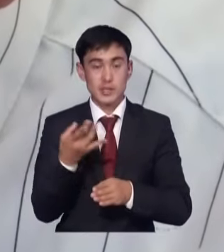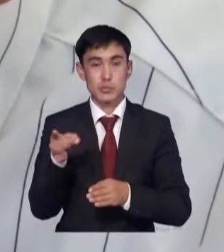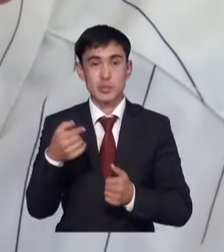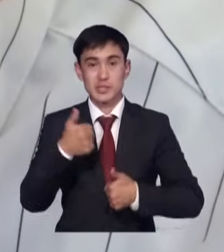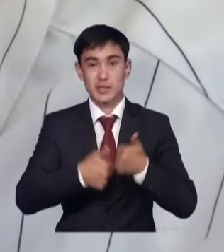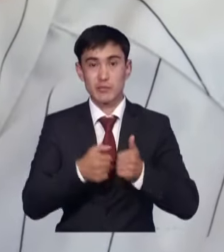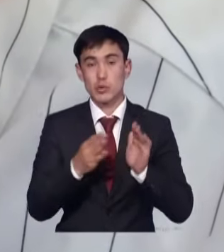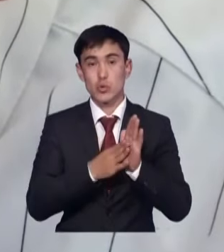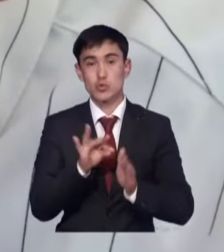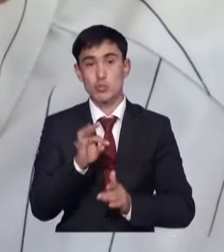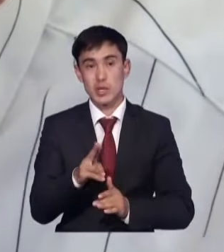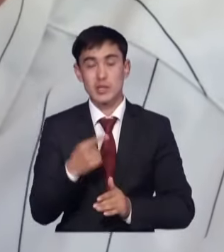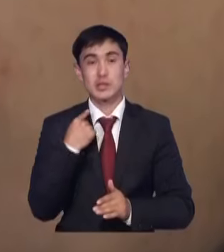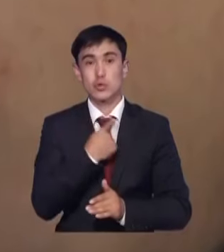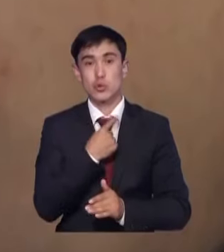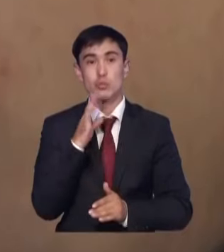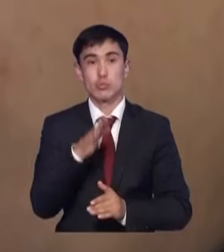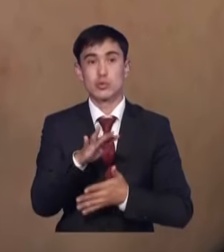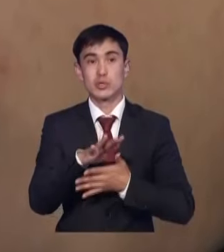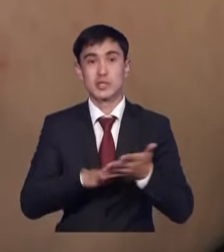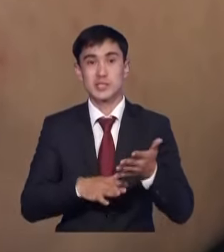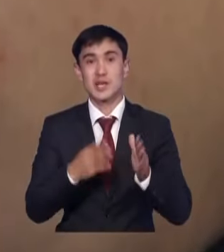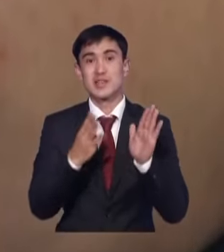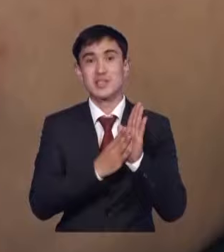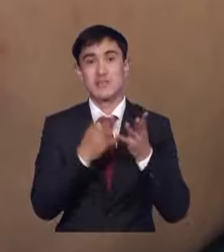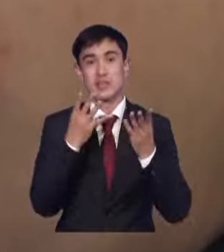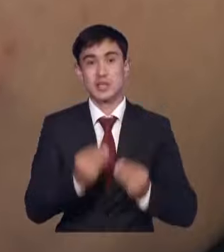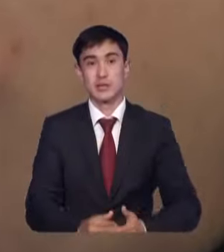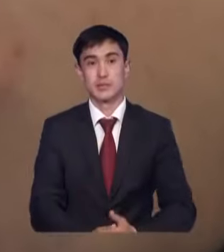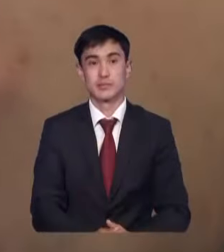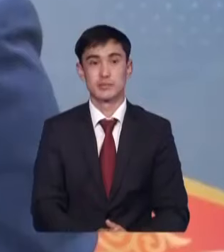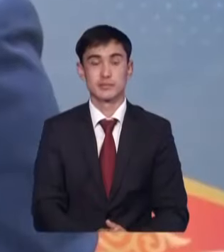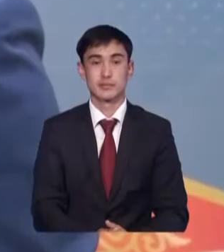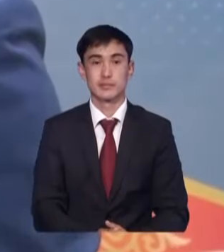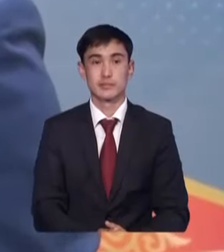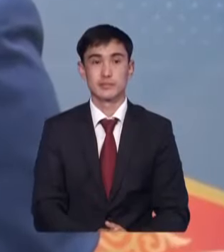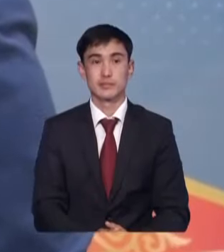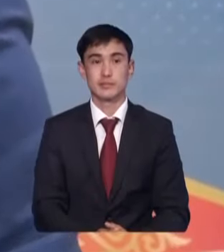первенство по «Тоғызқұмалақ» в Талдыкургане будет длиться 9 дней.